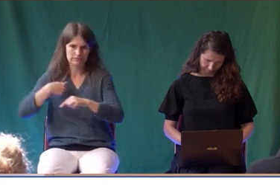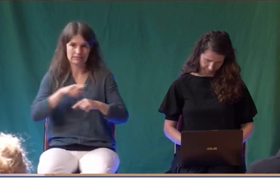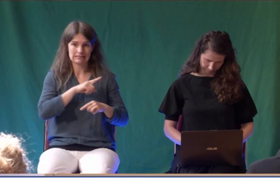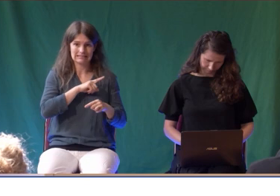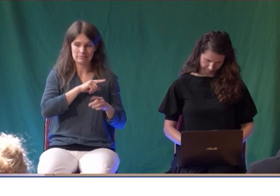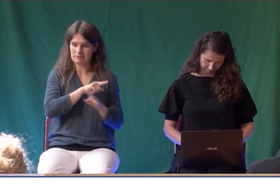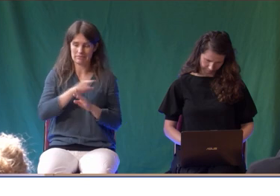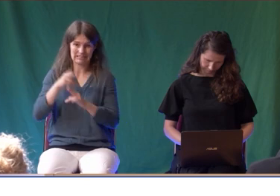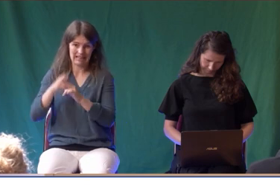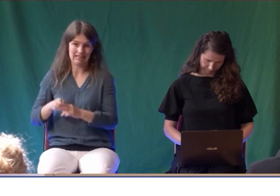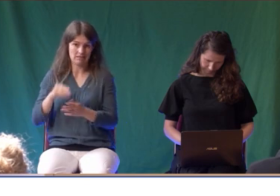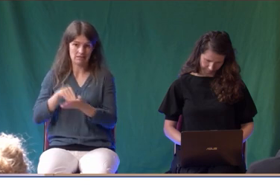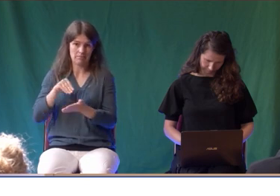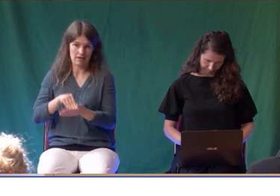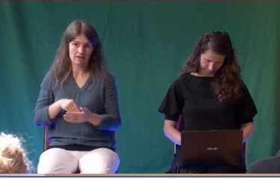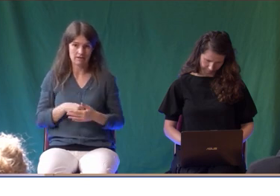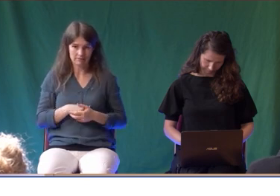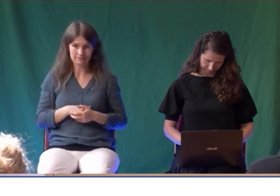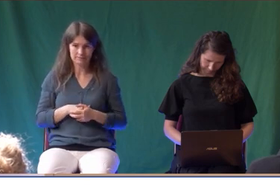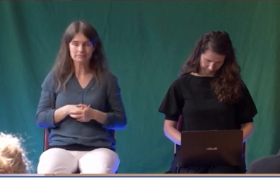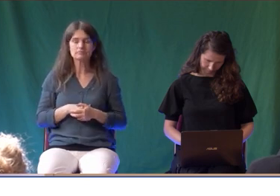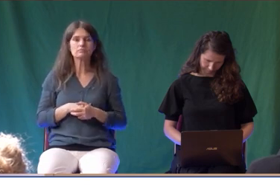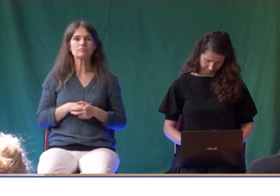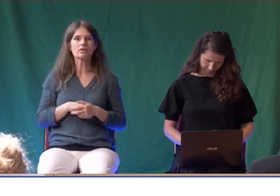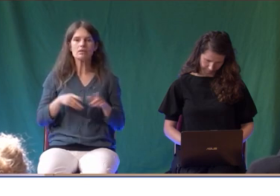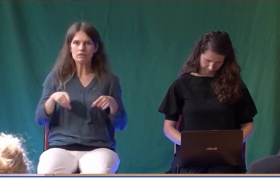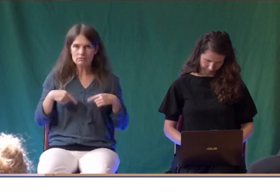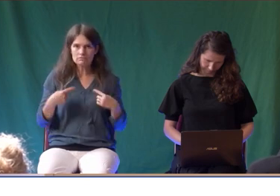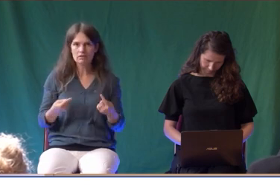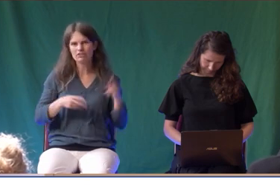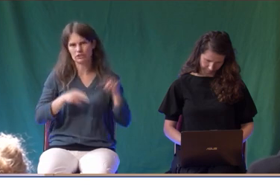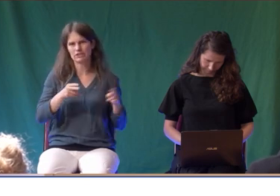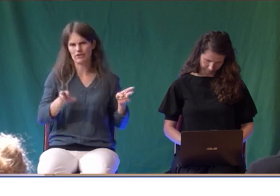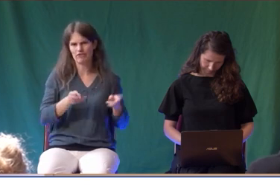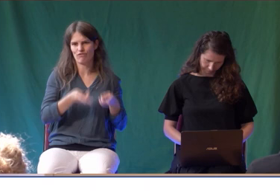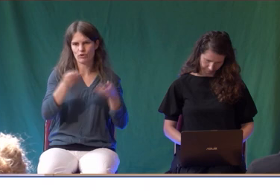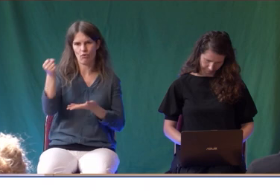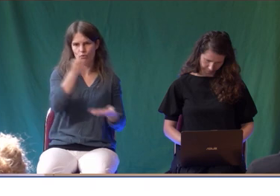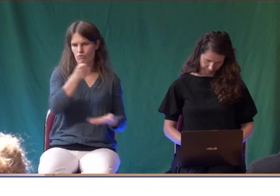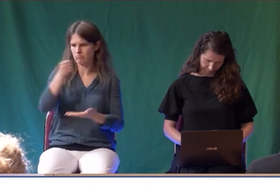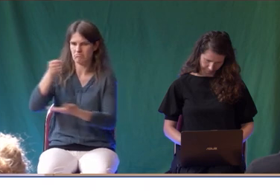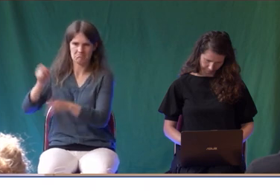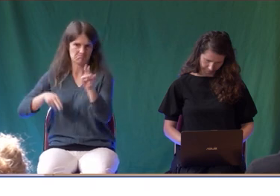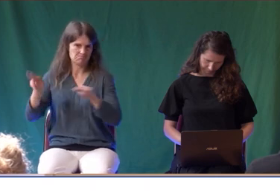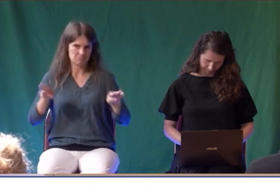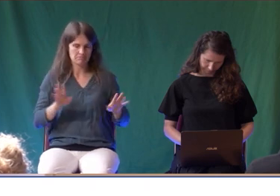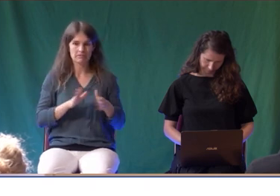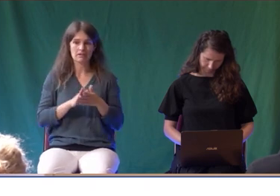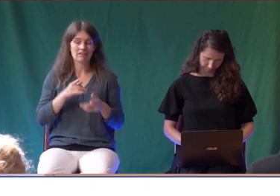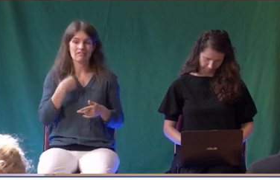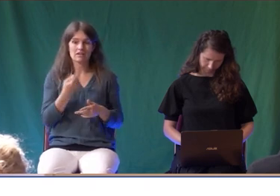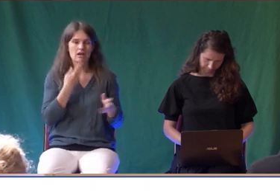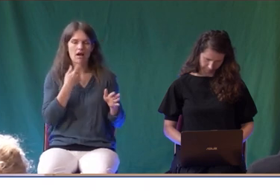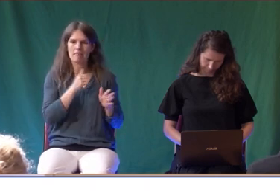gearbeitet habe mit unterschiedlichen Förderungen und wir haben damals gesagt wir können nicht einfach die Eltern nur